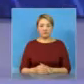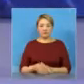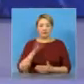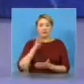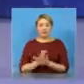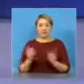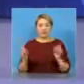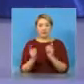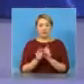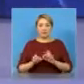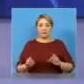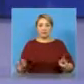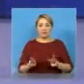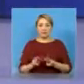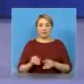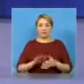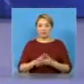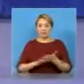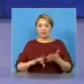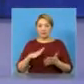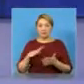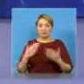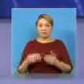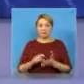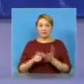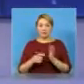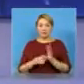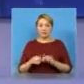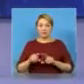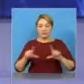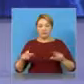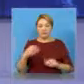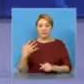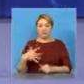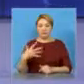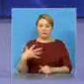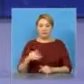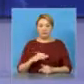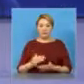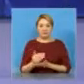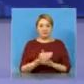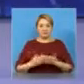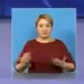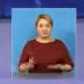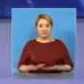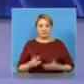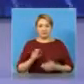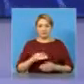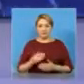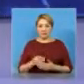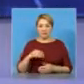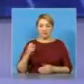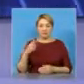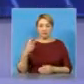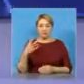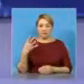Отчетные встречи акимов с населением продолжаются. Сегодня в актовом зале средней школы номер 55 собрались жители населенных пунктов Заречный 2